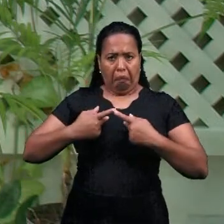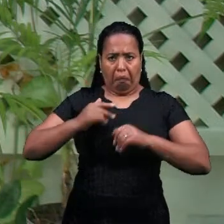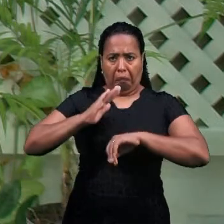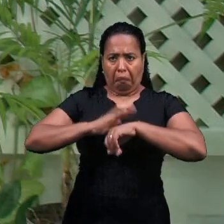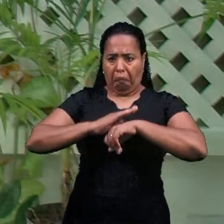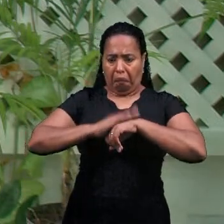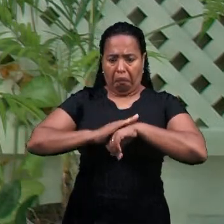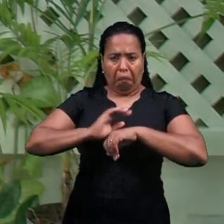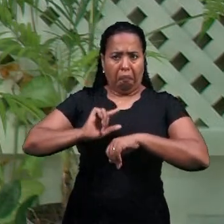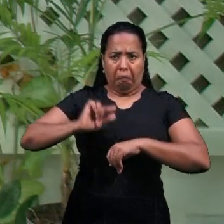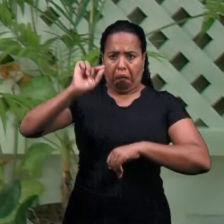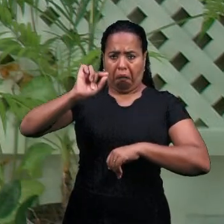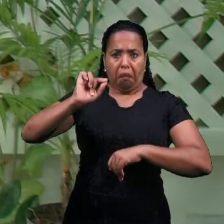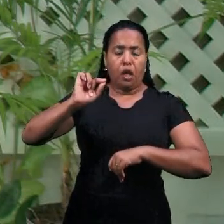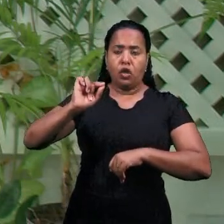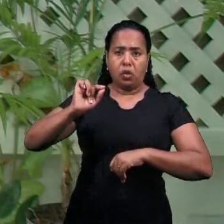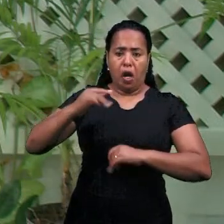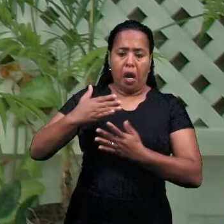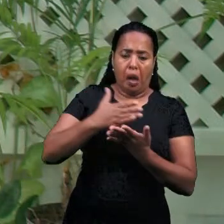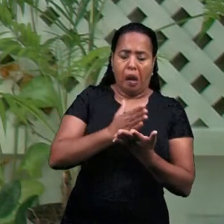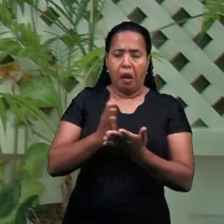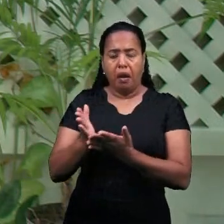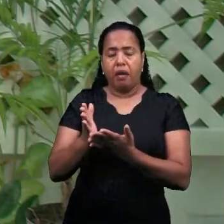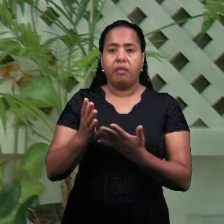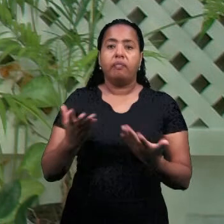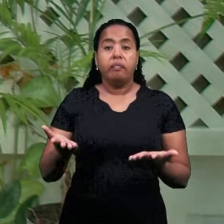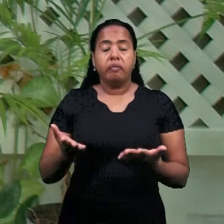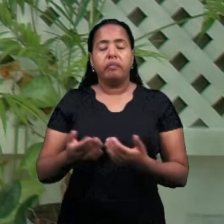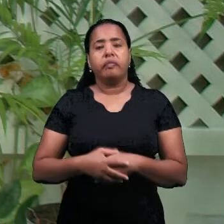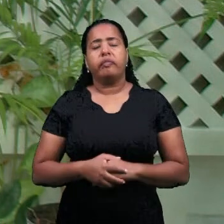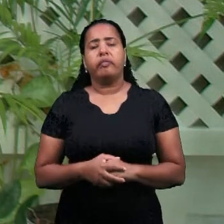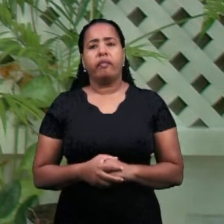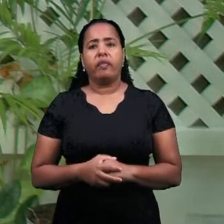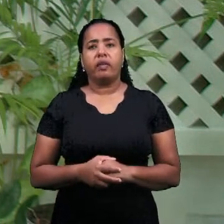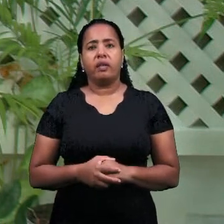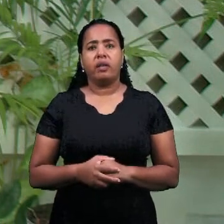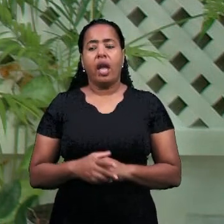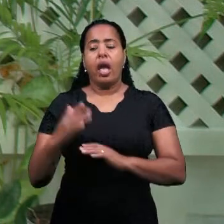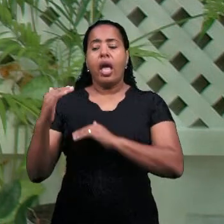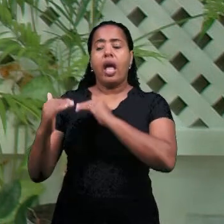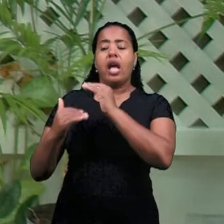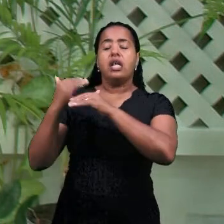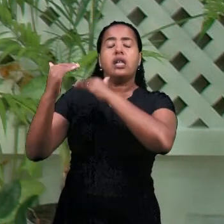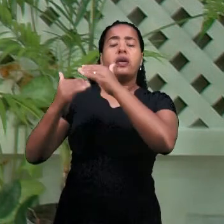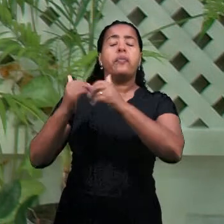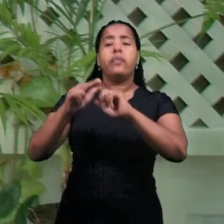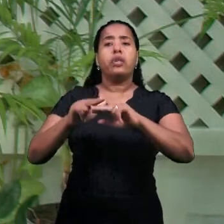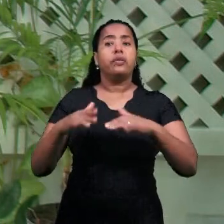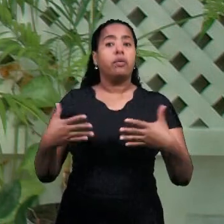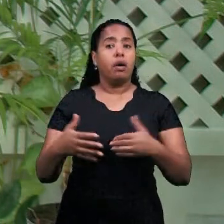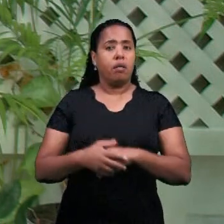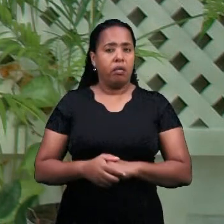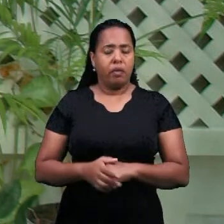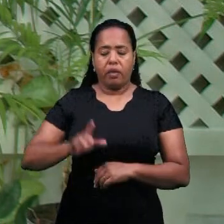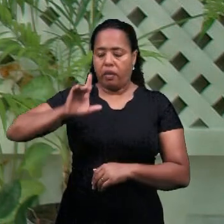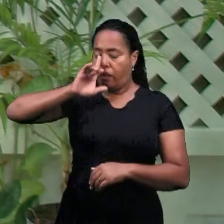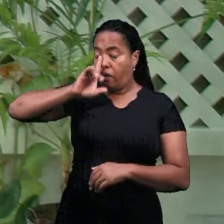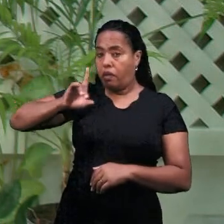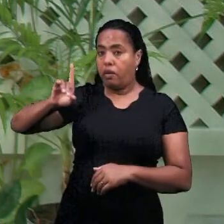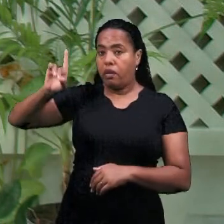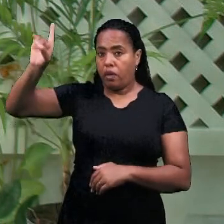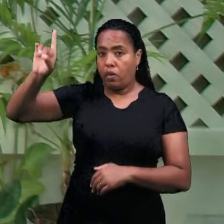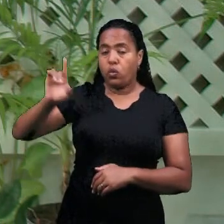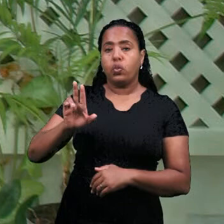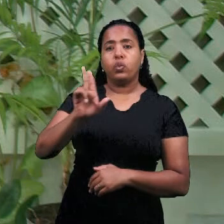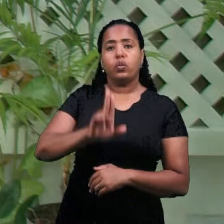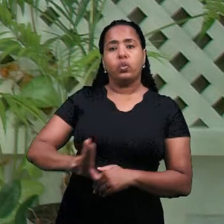Et c'est l'homme de vouloir suivre ou pas. L'édification. Pourquoi édifier? Parce que Dieu,